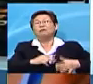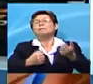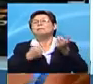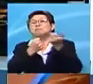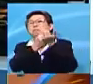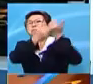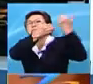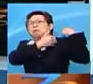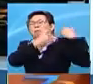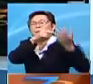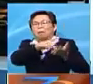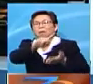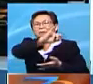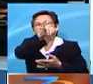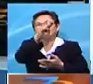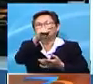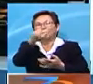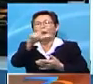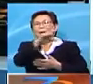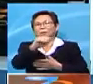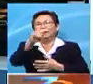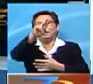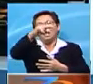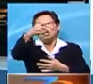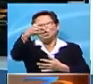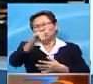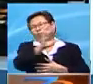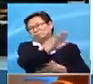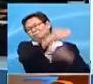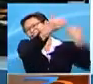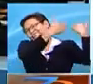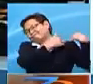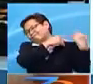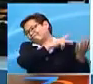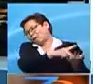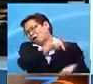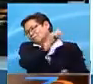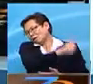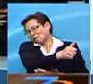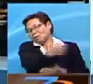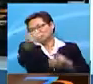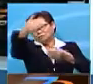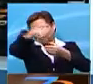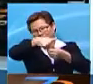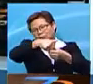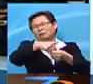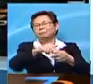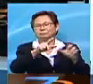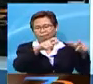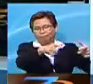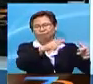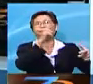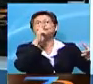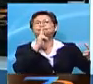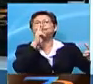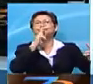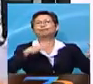ditanggung sendiri Datuk Seri Jamal Yunus dan Pertubuhan Bukan Kerajaan NGO yang turut serta dalam kumpulan berkenaan.